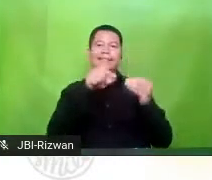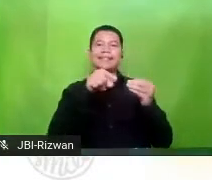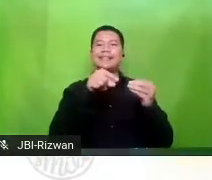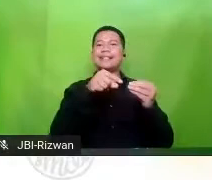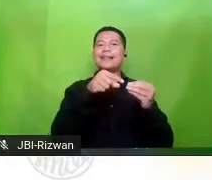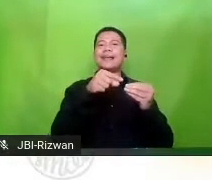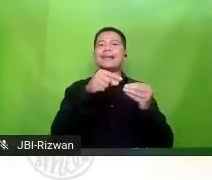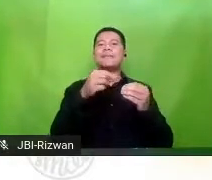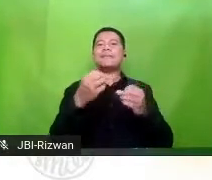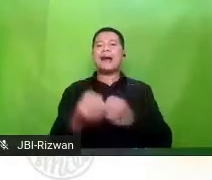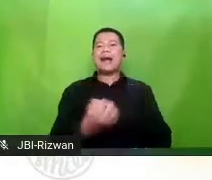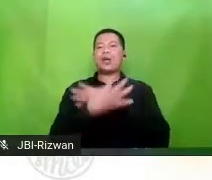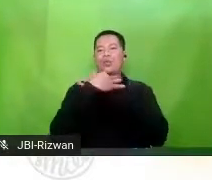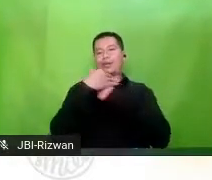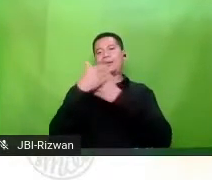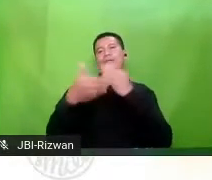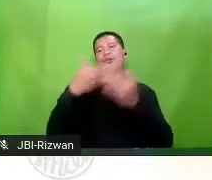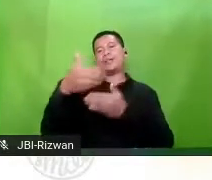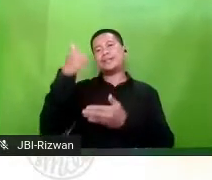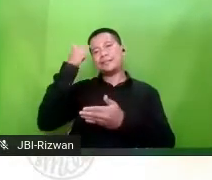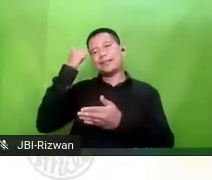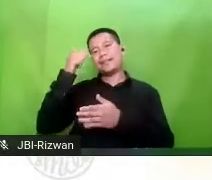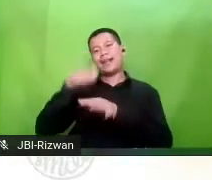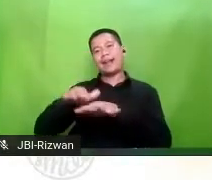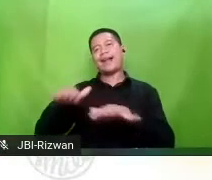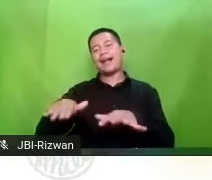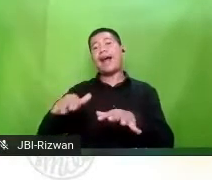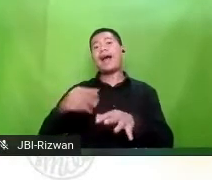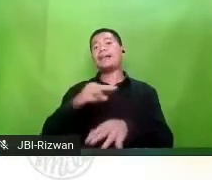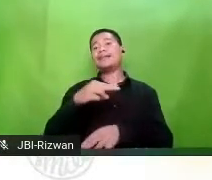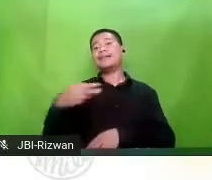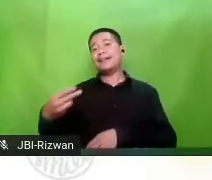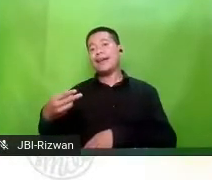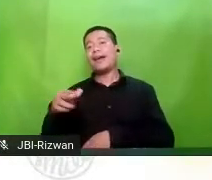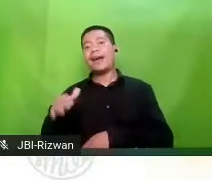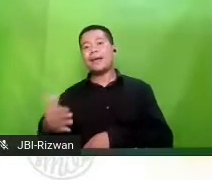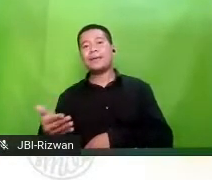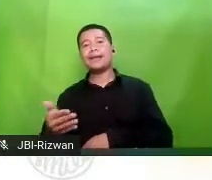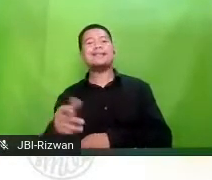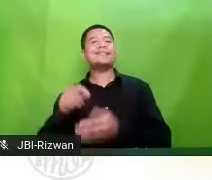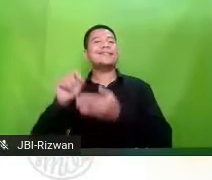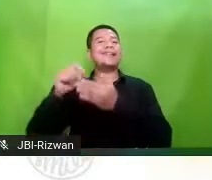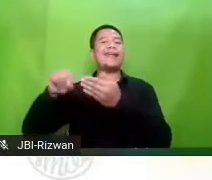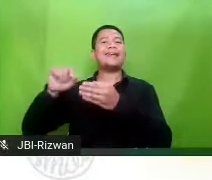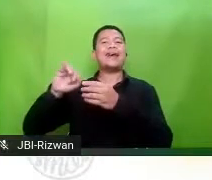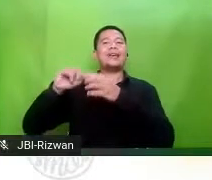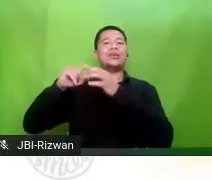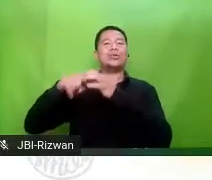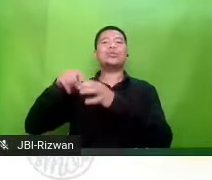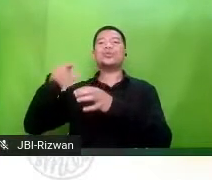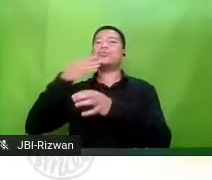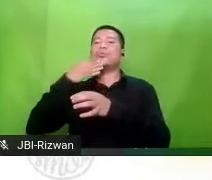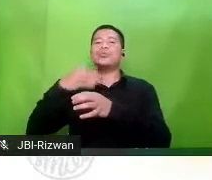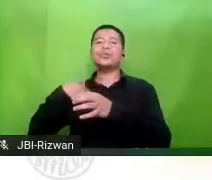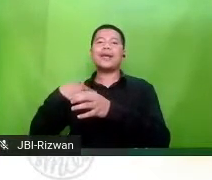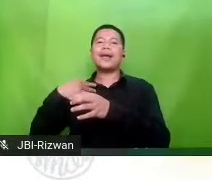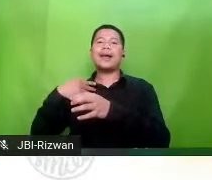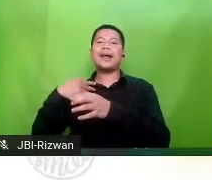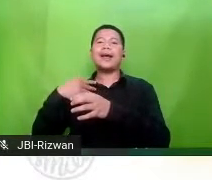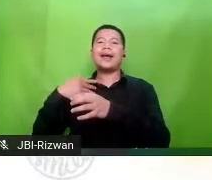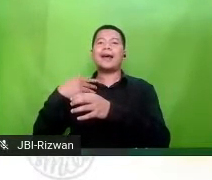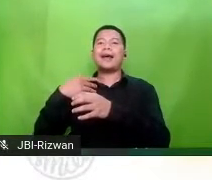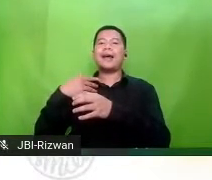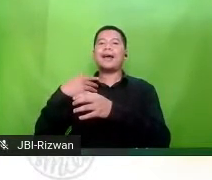belajar dari seorang anak. Artinya, nilai dari IQ itu punya peranan terhadap proses